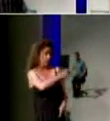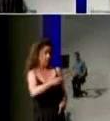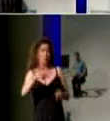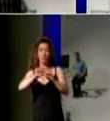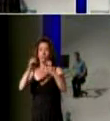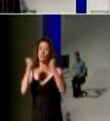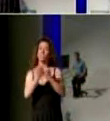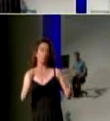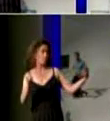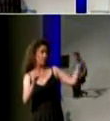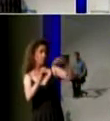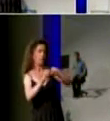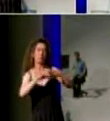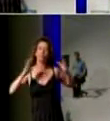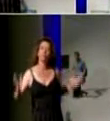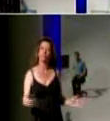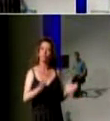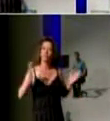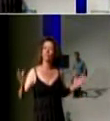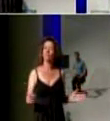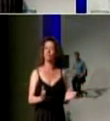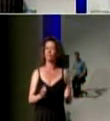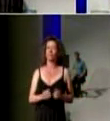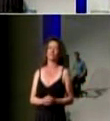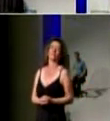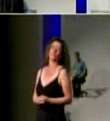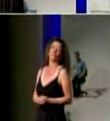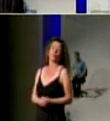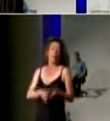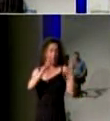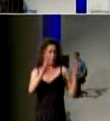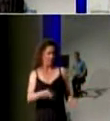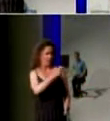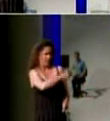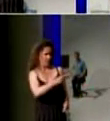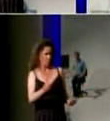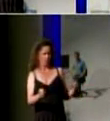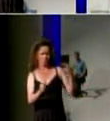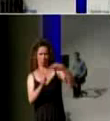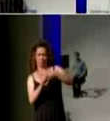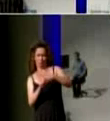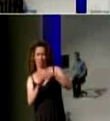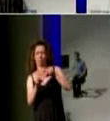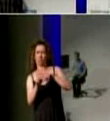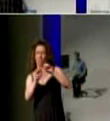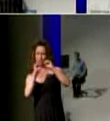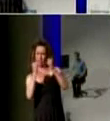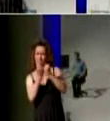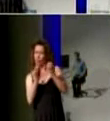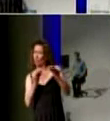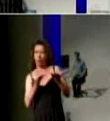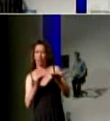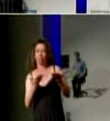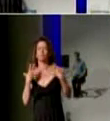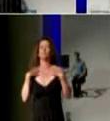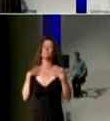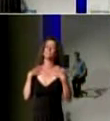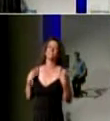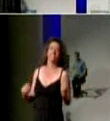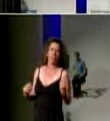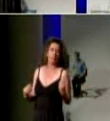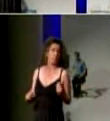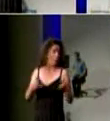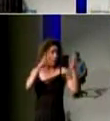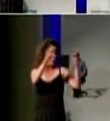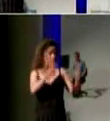personnes handicapées. La participation sociale, c'est quoi? Ben, c'est simple, c'est pour que